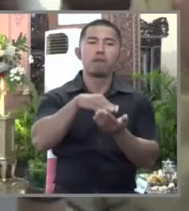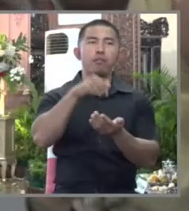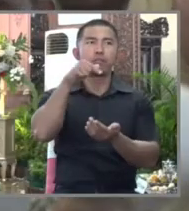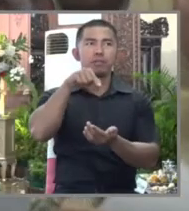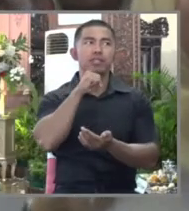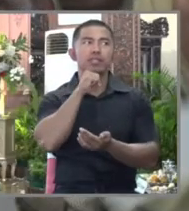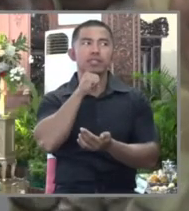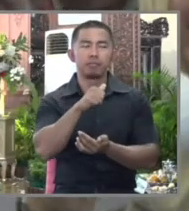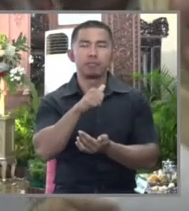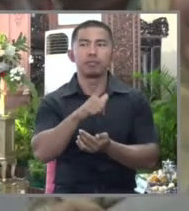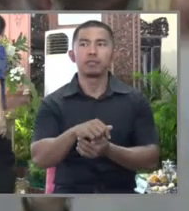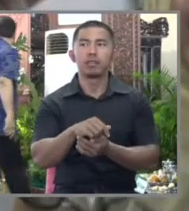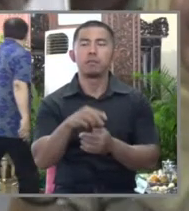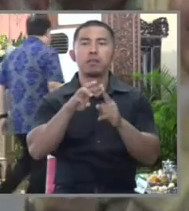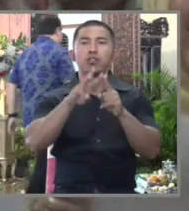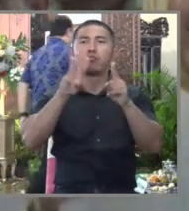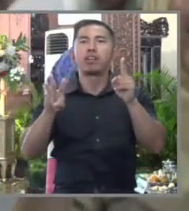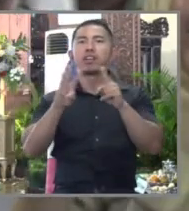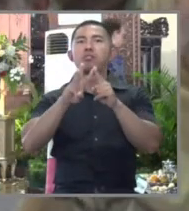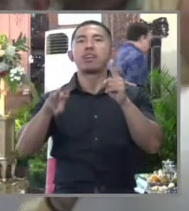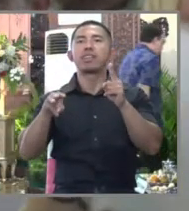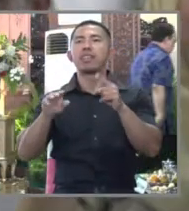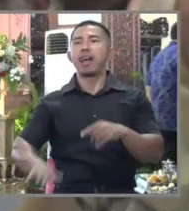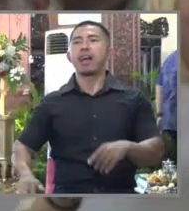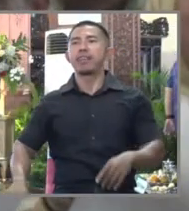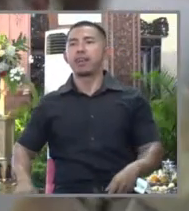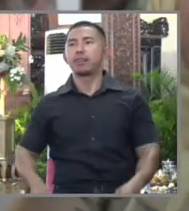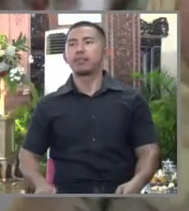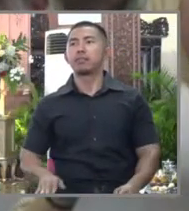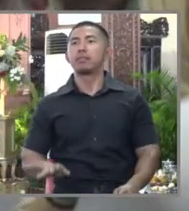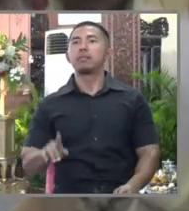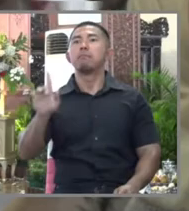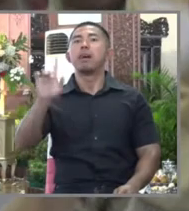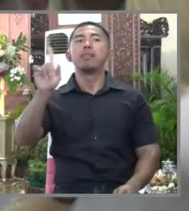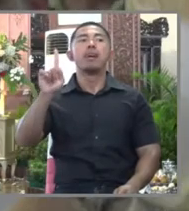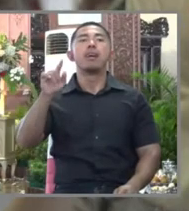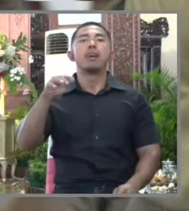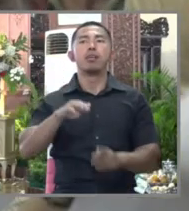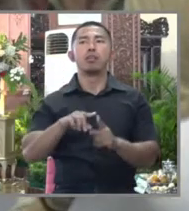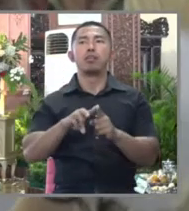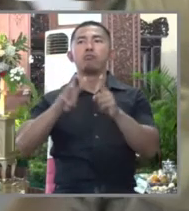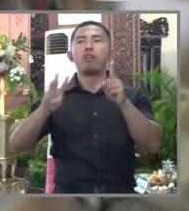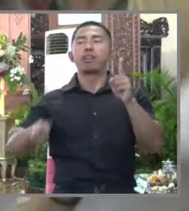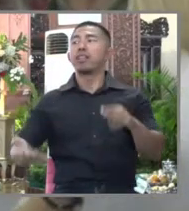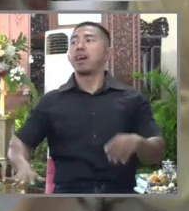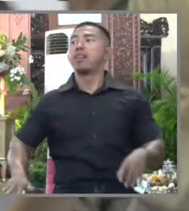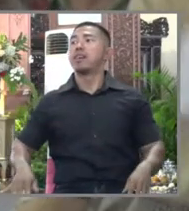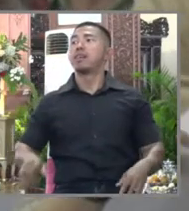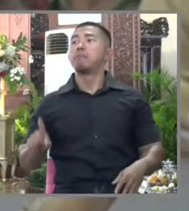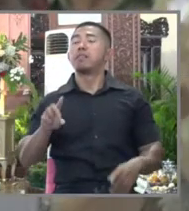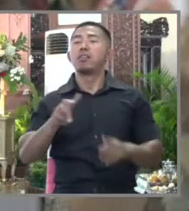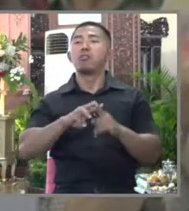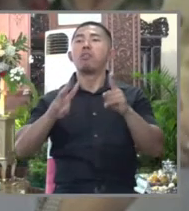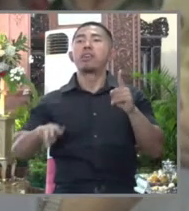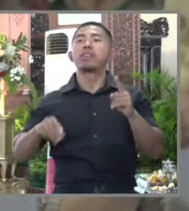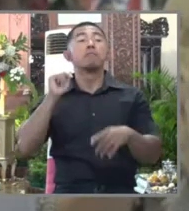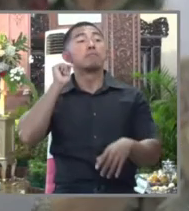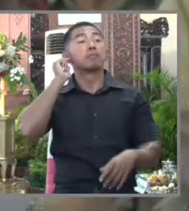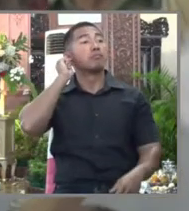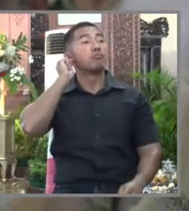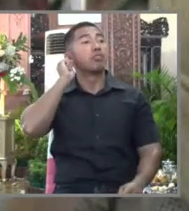ini dari perwakilan anak. Mana dari perwakilan anak? Dari perwakilan